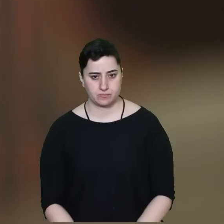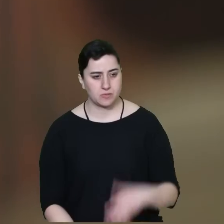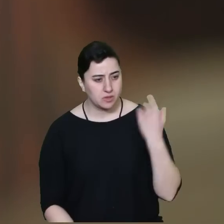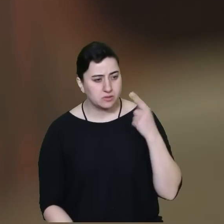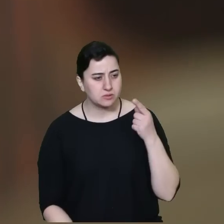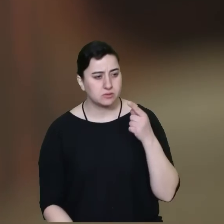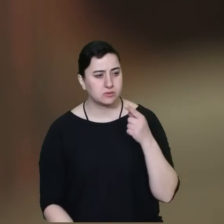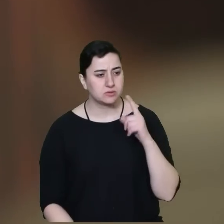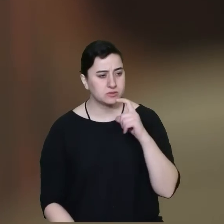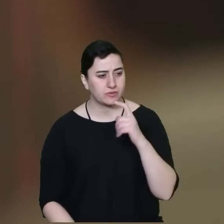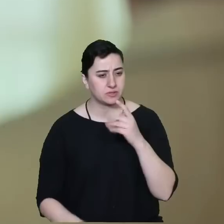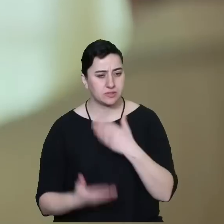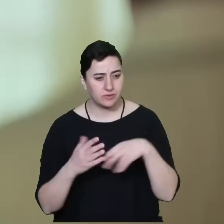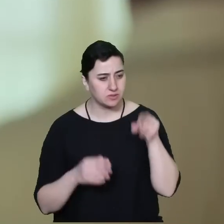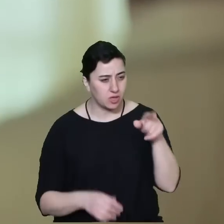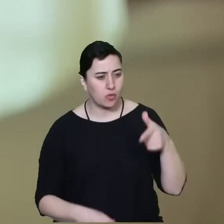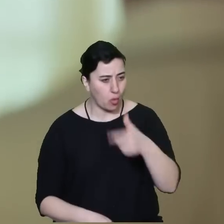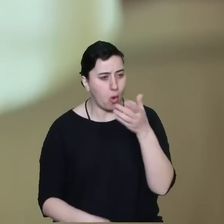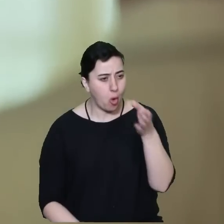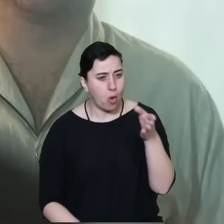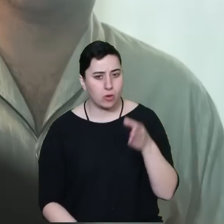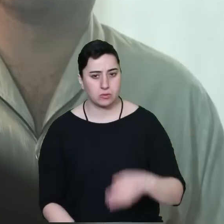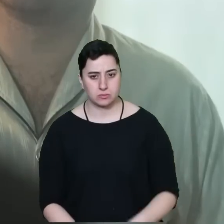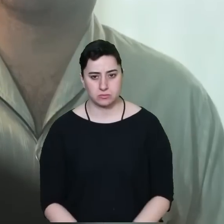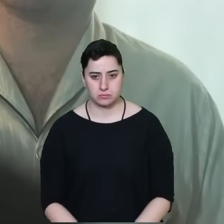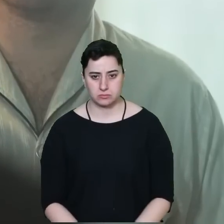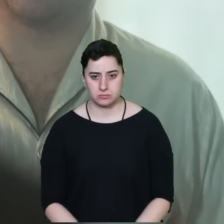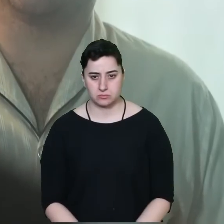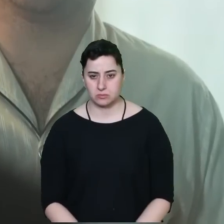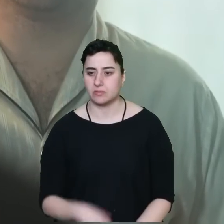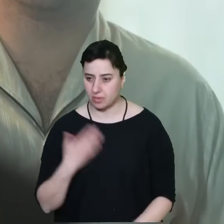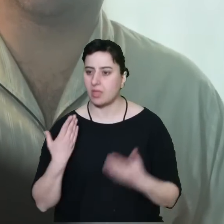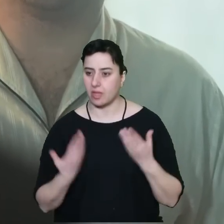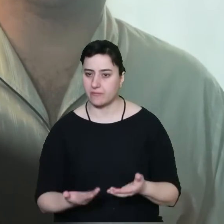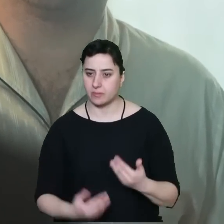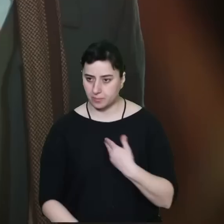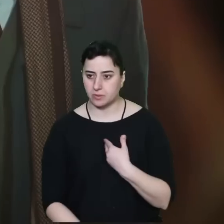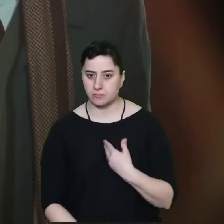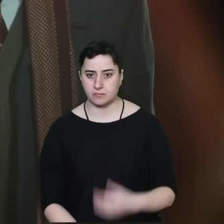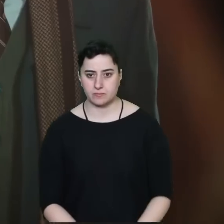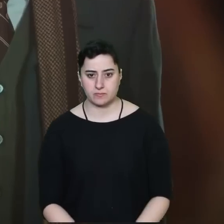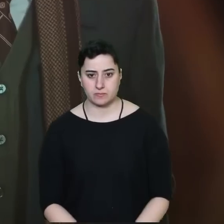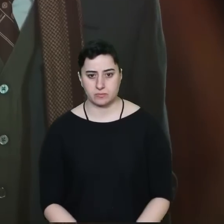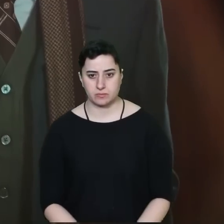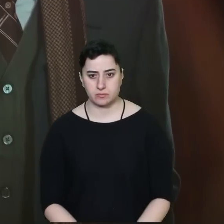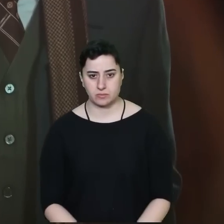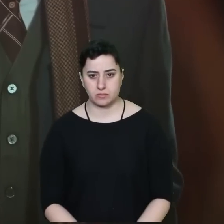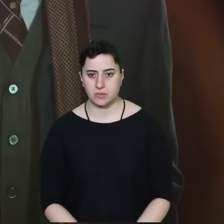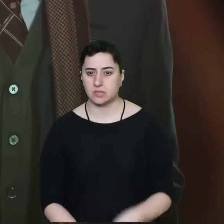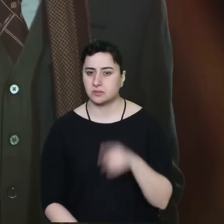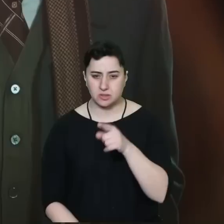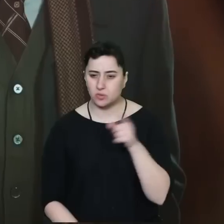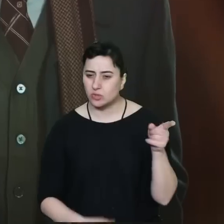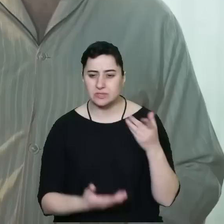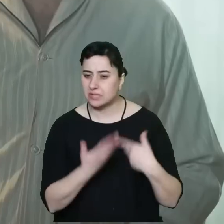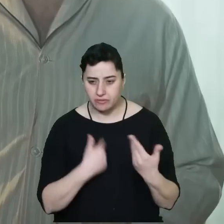Geçen gün sevgilisiyleyken Cevat'a silah çeken adam değil misin sen? He, benim. Senin o